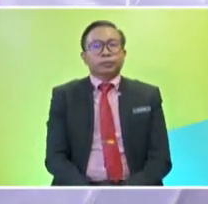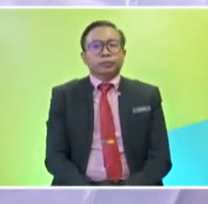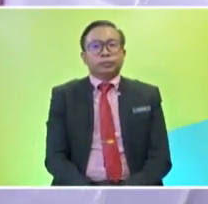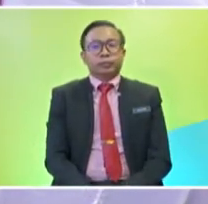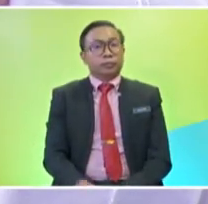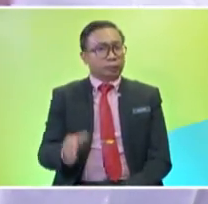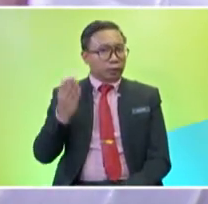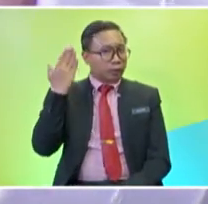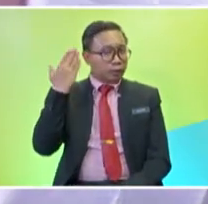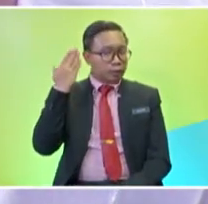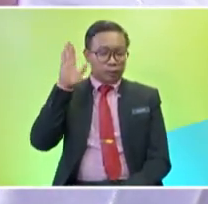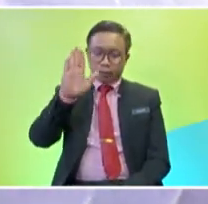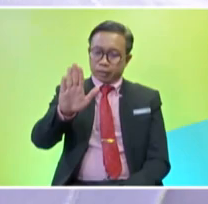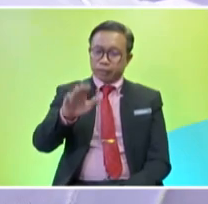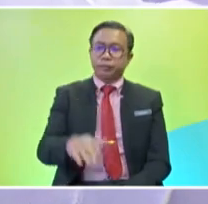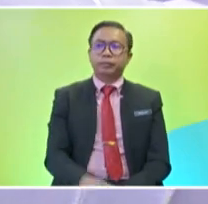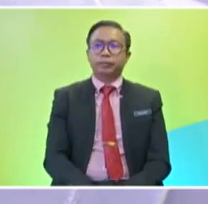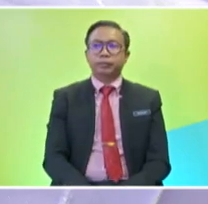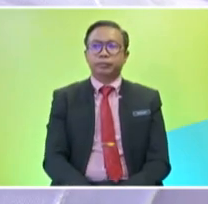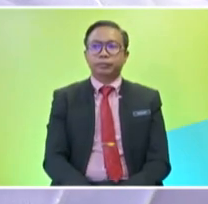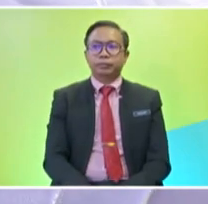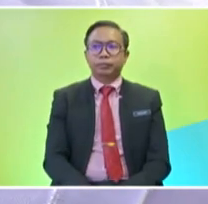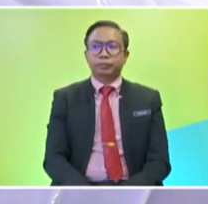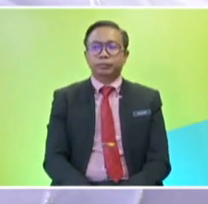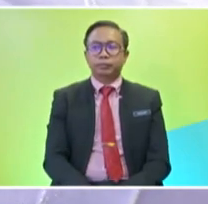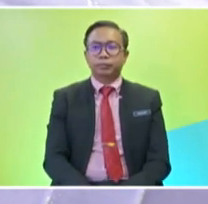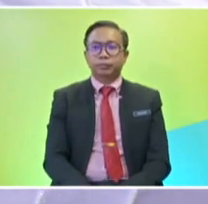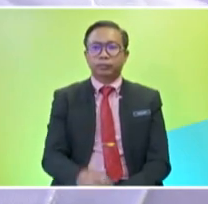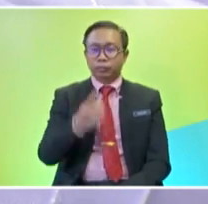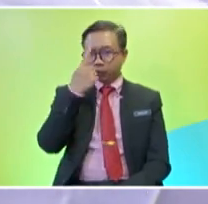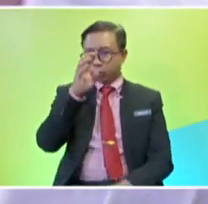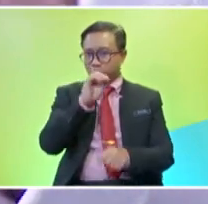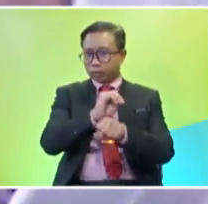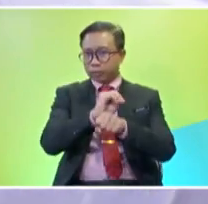belakang ini untuk magnesium